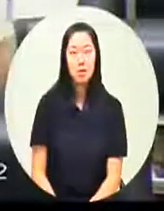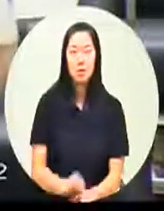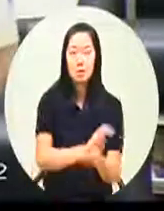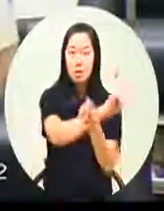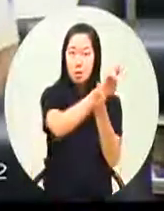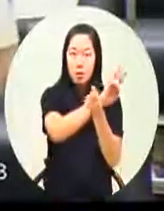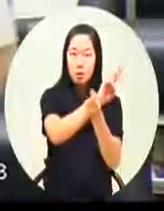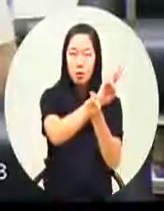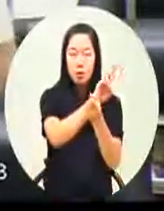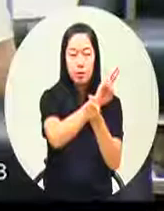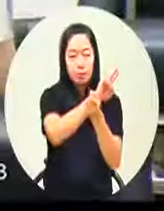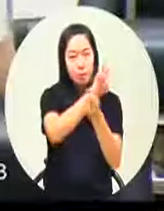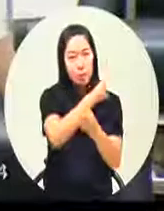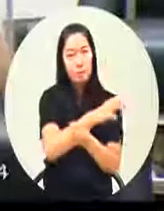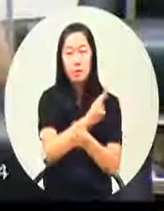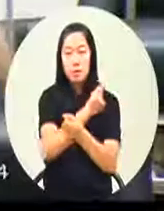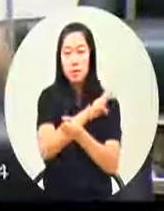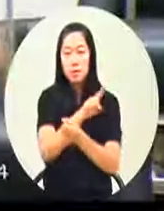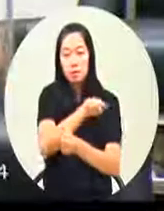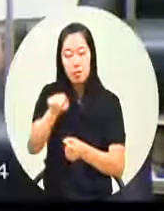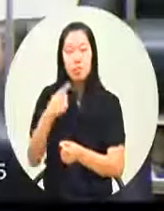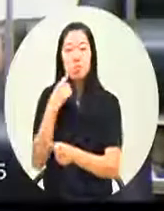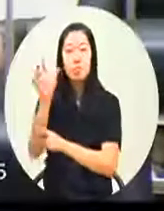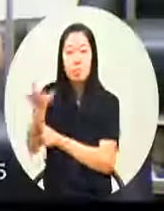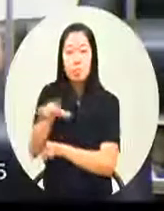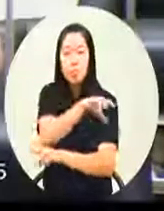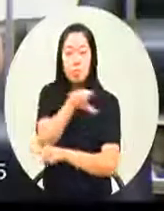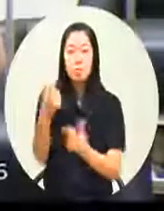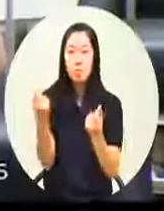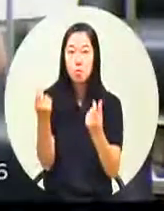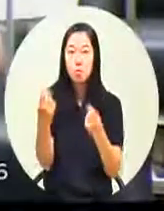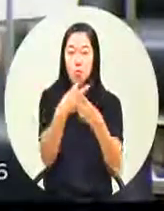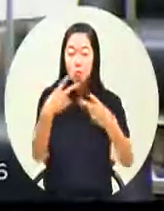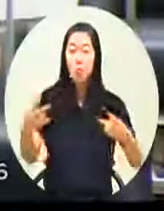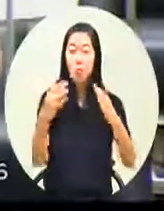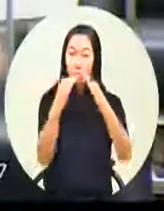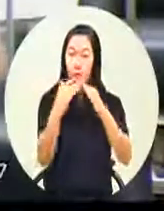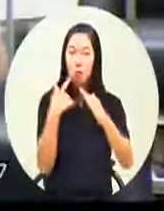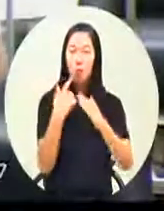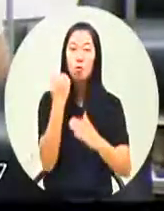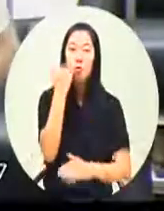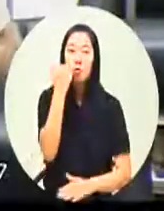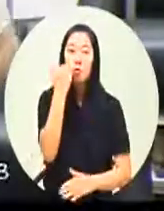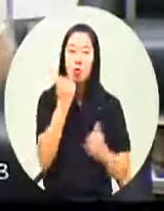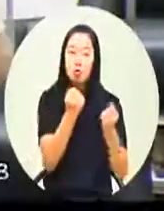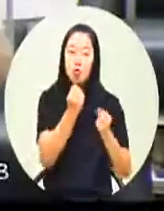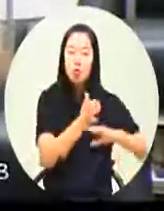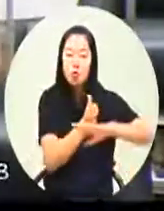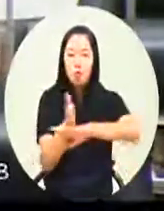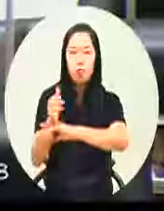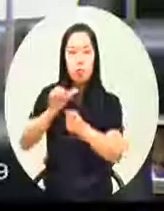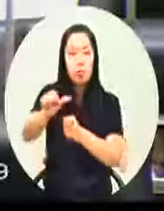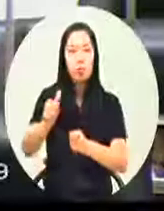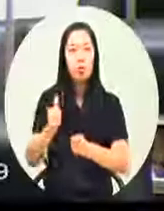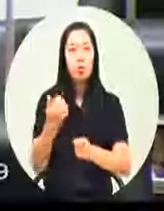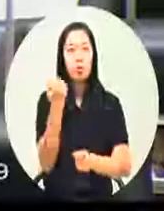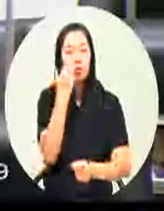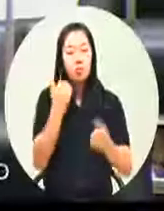客家人的地方，真的是开车子的话5分钟，但是不会开车子的